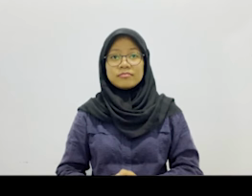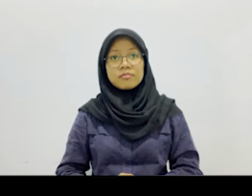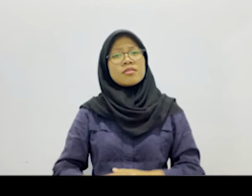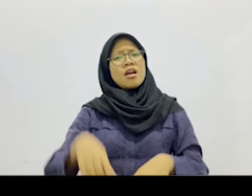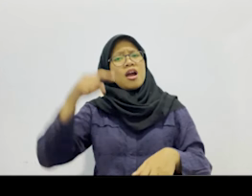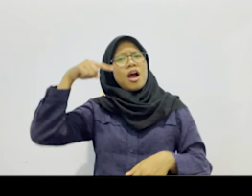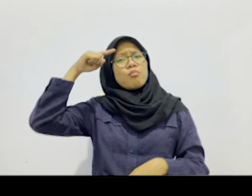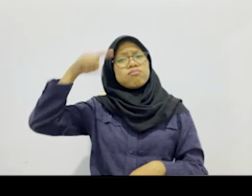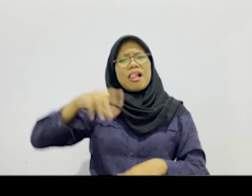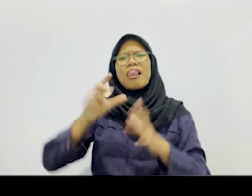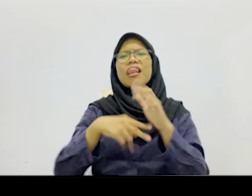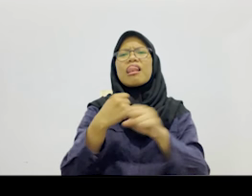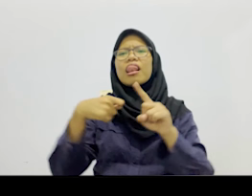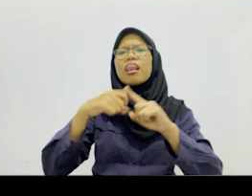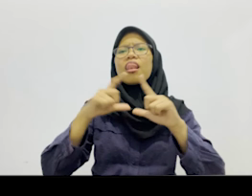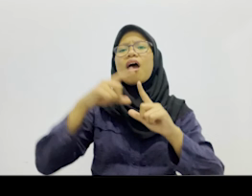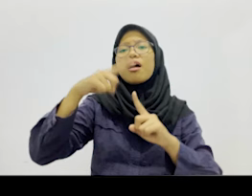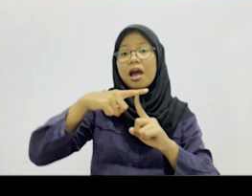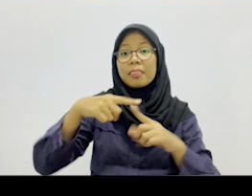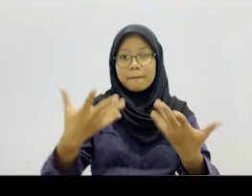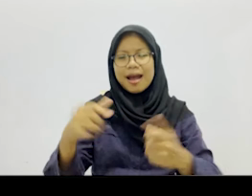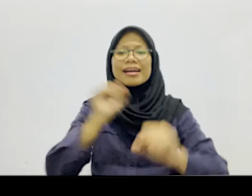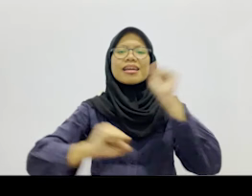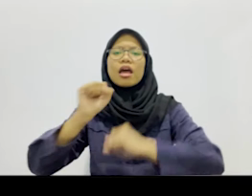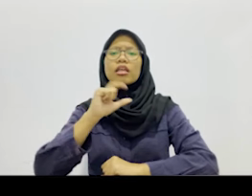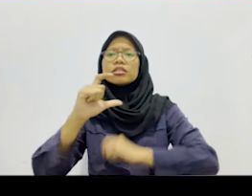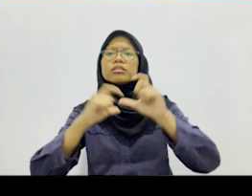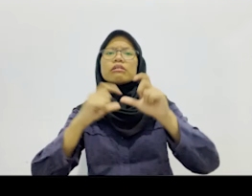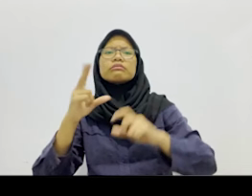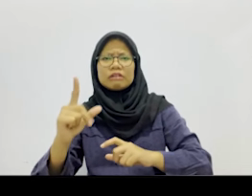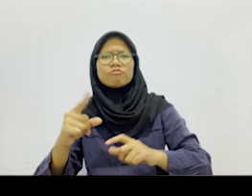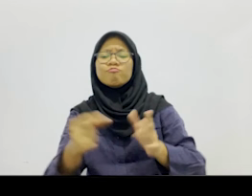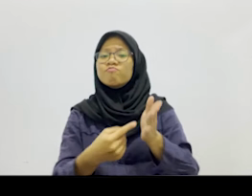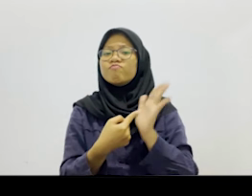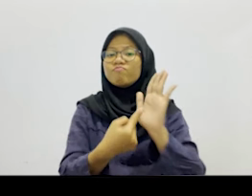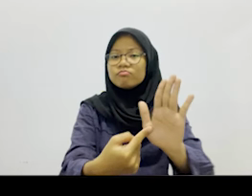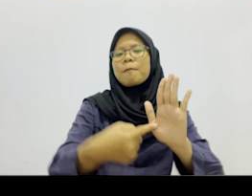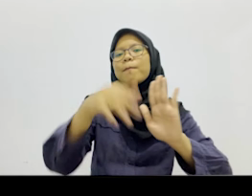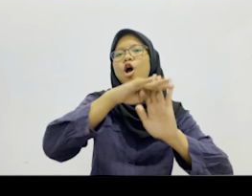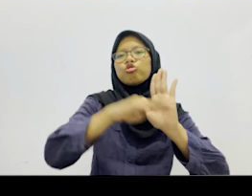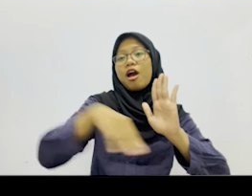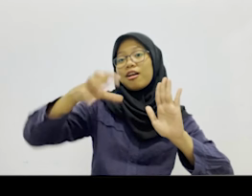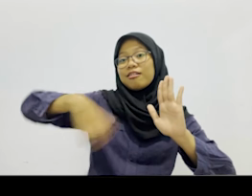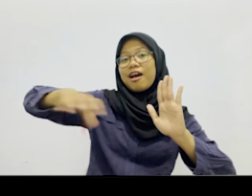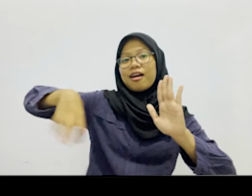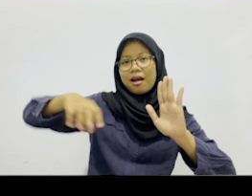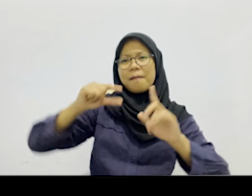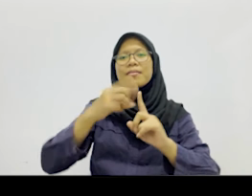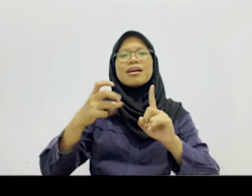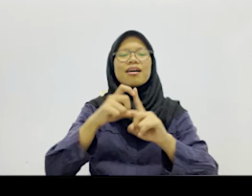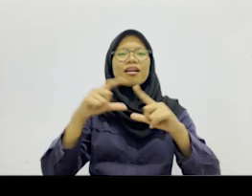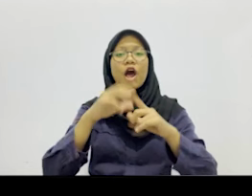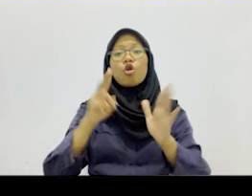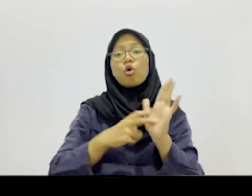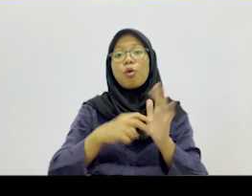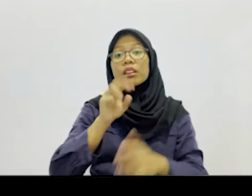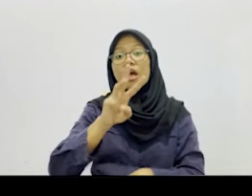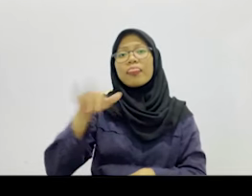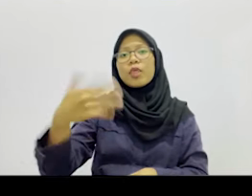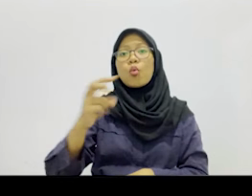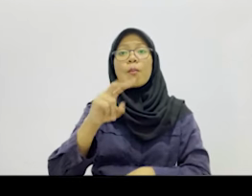serta dalam pembangunan ekonomi berkelanjutan guna meningkatkan kualitas kehidupan dan lingkungan yang bermanfaat bagi perusahaan, komunitas